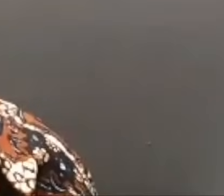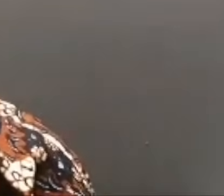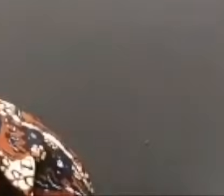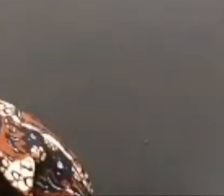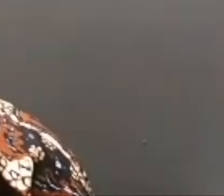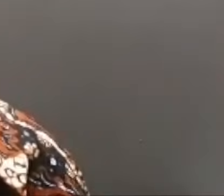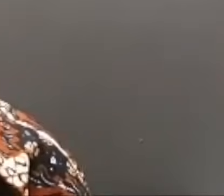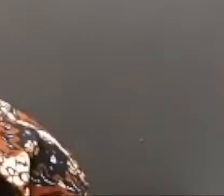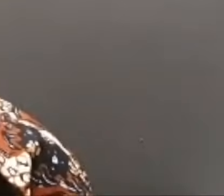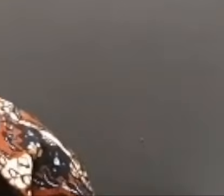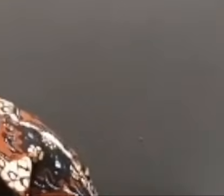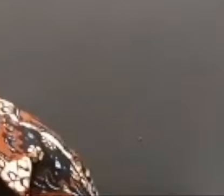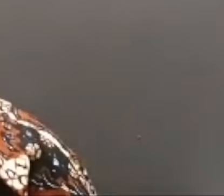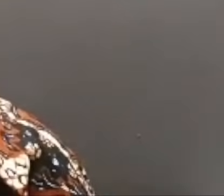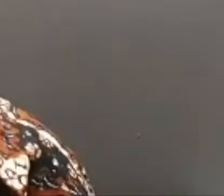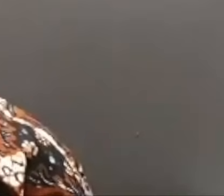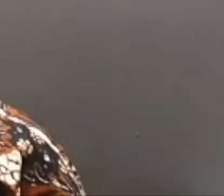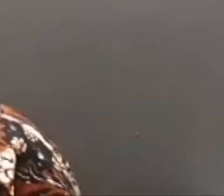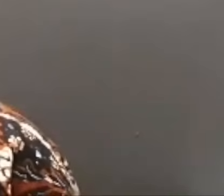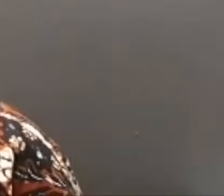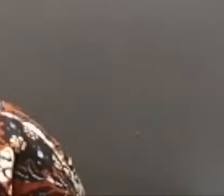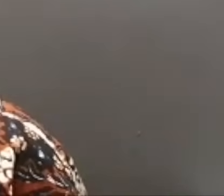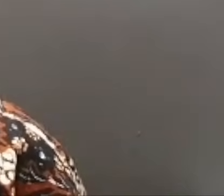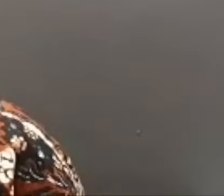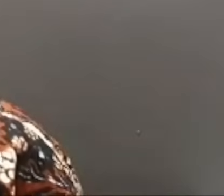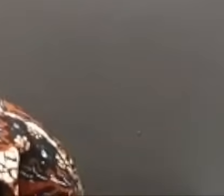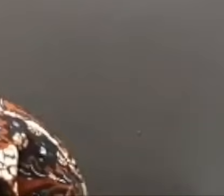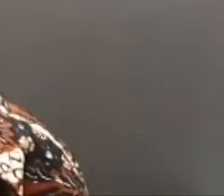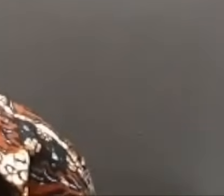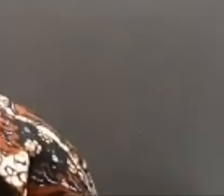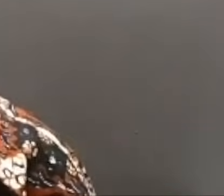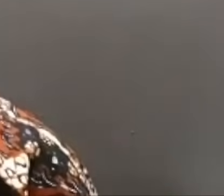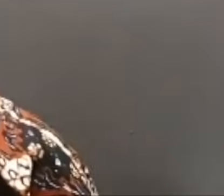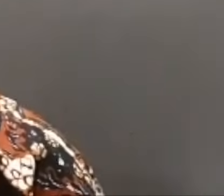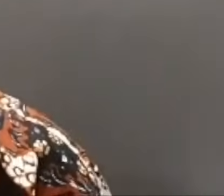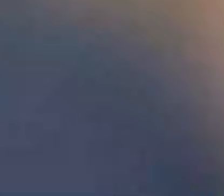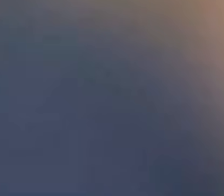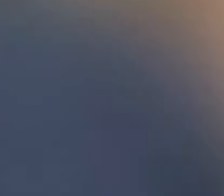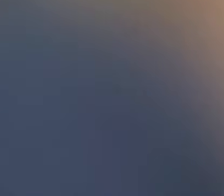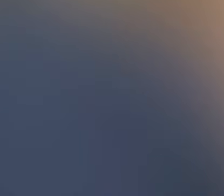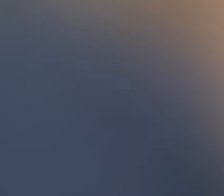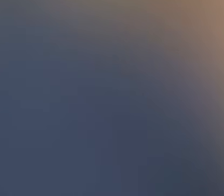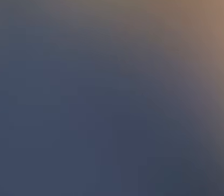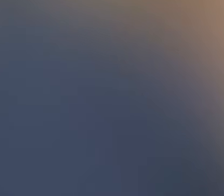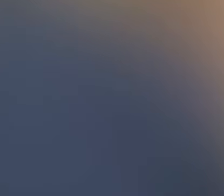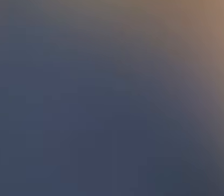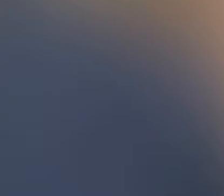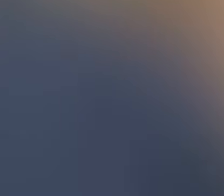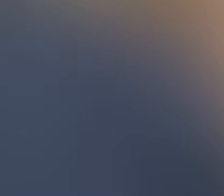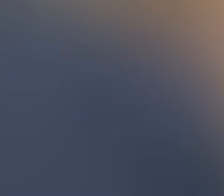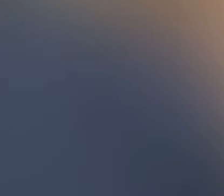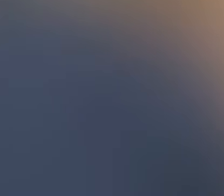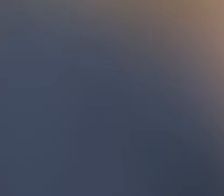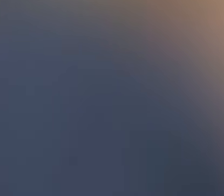manusia masih bisa melaksanakan banyak sunnah dikala mereka pikir bahwa mereka tidak mampu melaksanakannya. Beliau selalu menetap ke